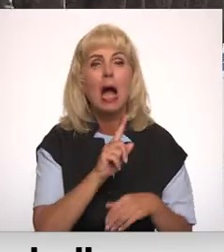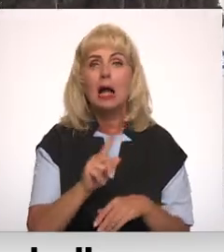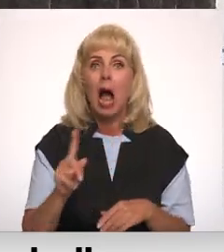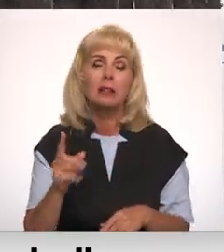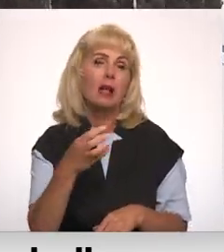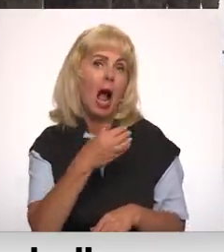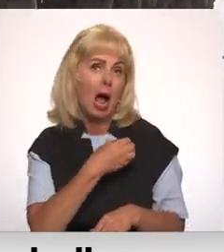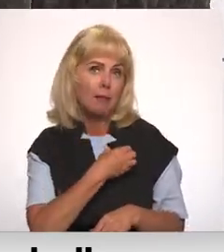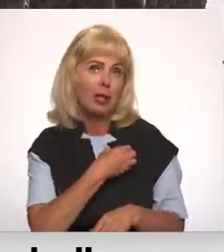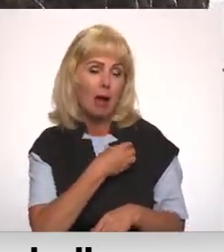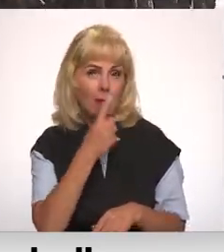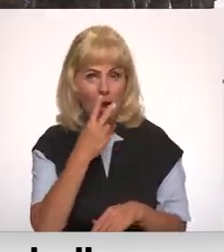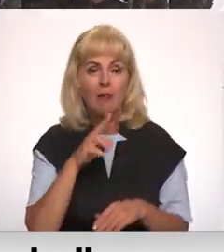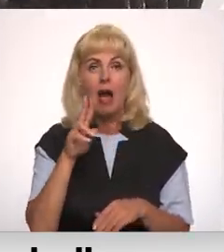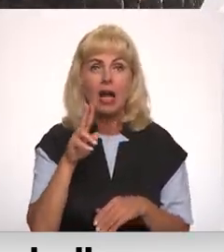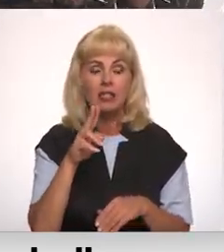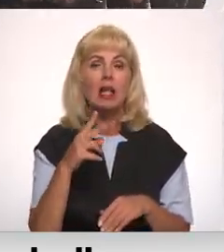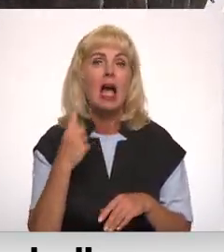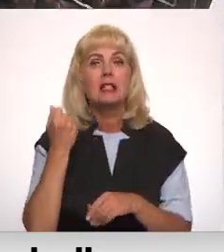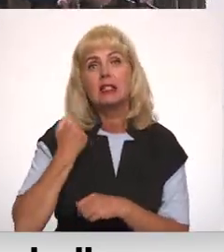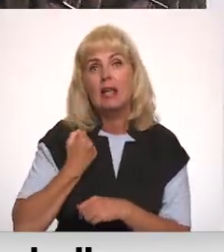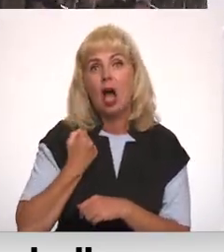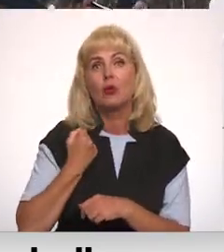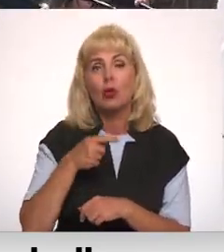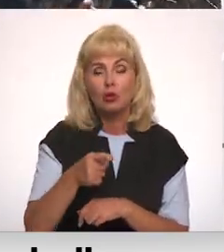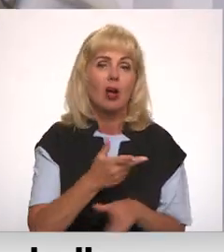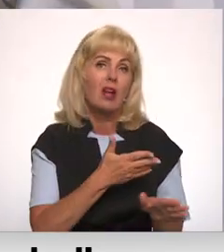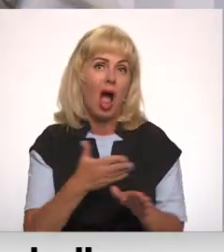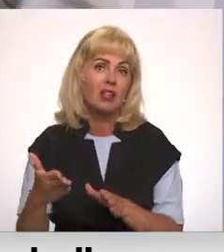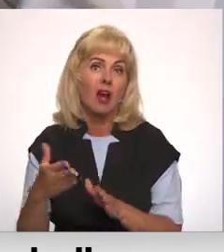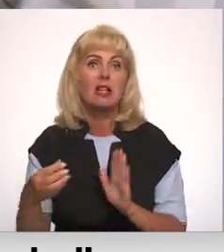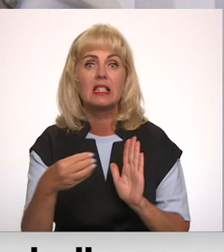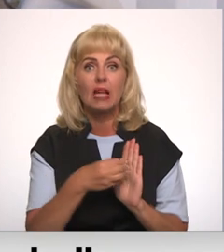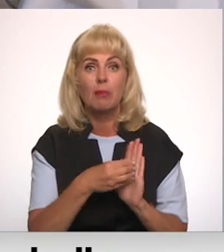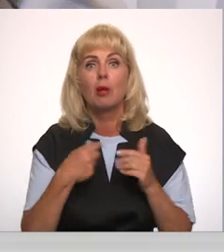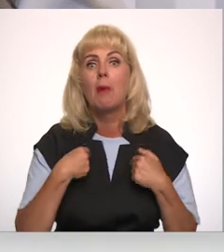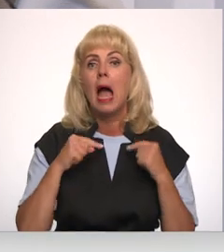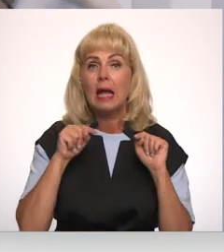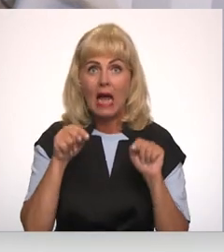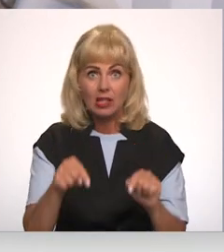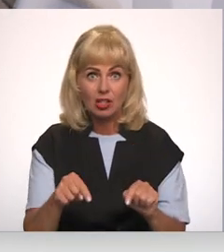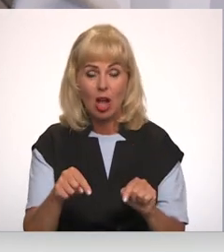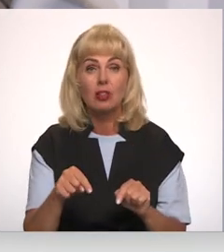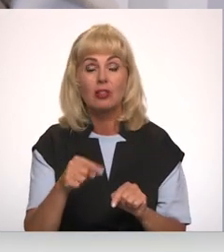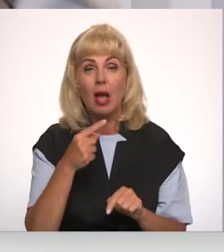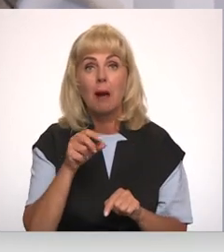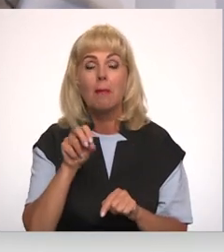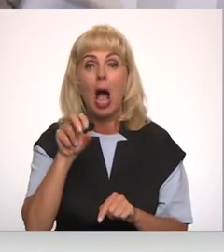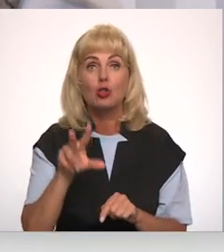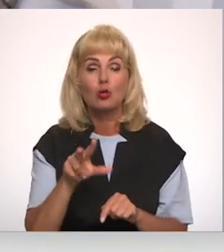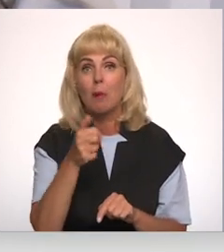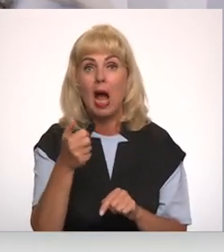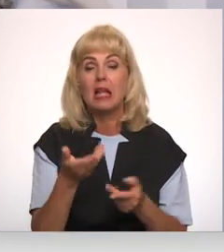emblēma. Uz augšu vērsti sakrustoti zobeni, kas šo gatavību simbolizē. Iestājos, kad tikko man palika 18 gadi